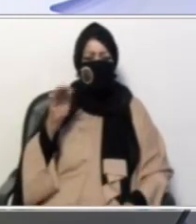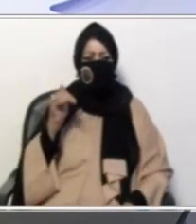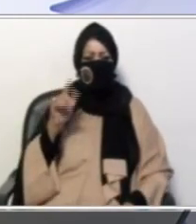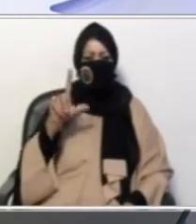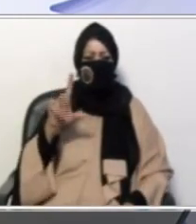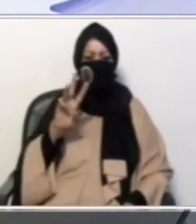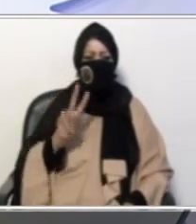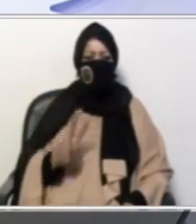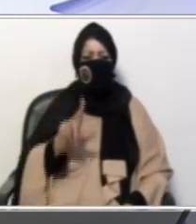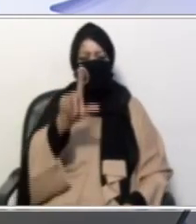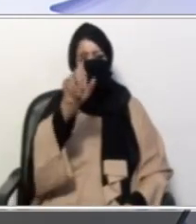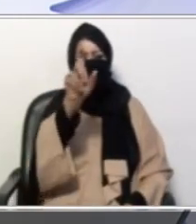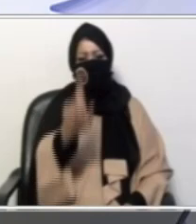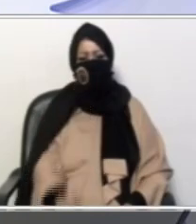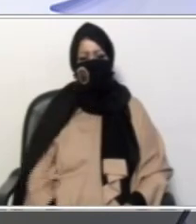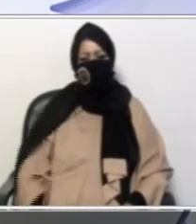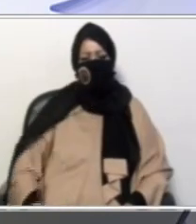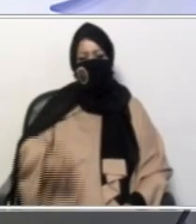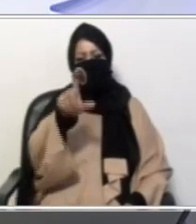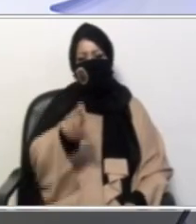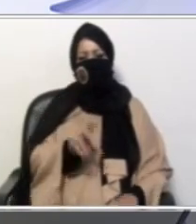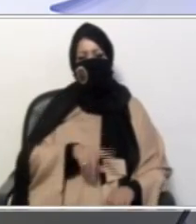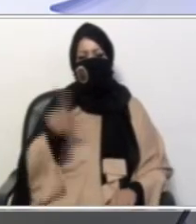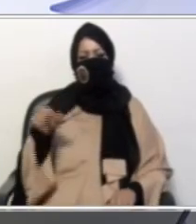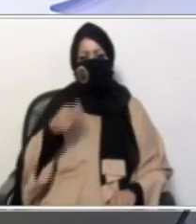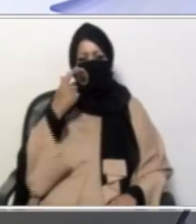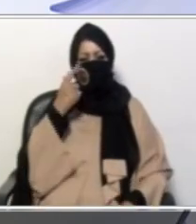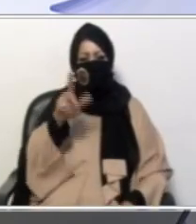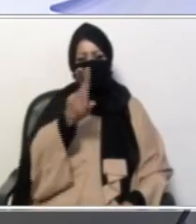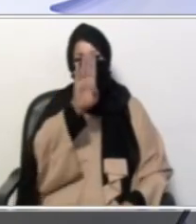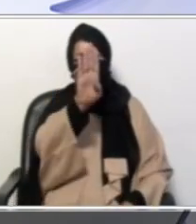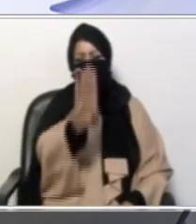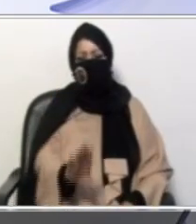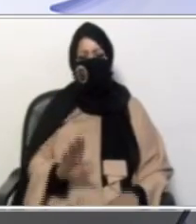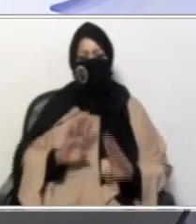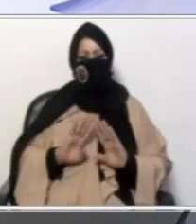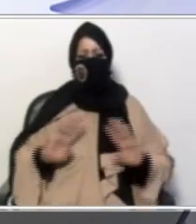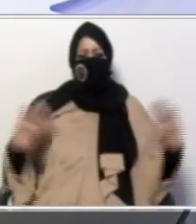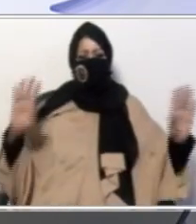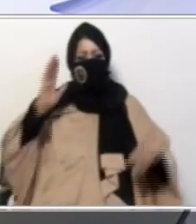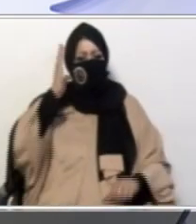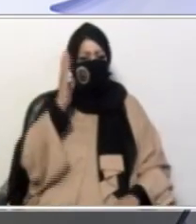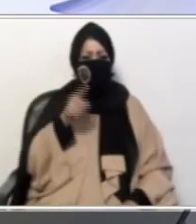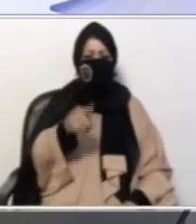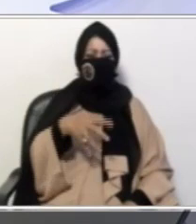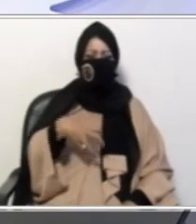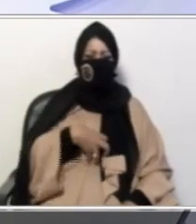لكن انا مش مستريح له لما النبي يصلي وراءه نقعد نفكر فيه هذا خيره ومدارس